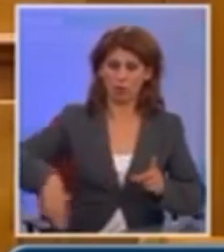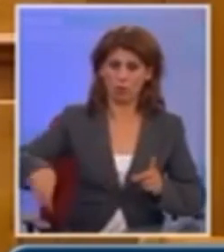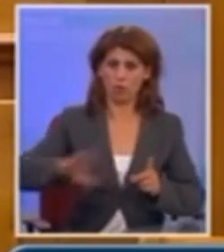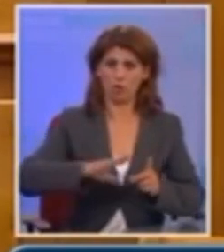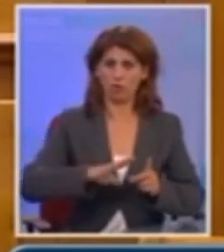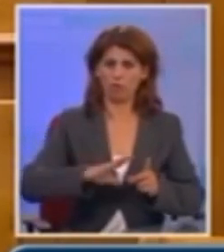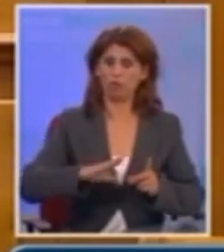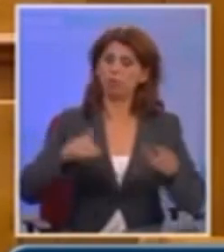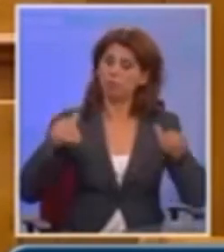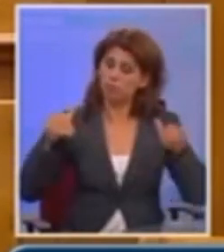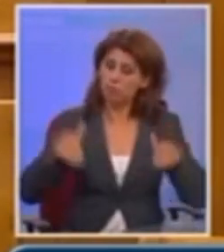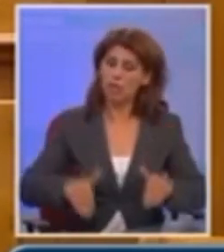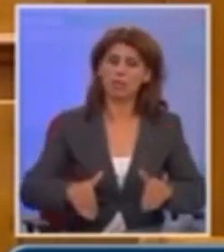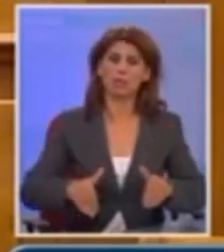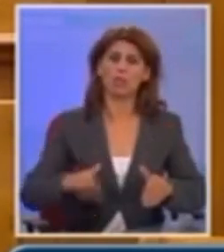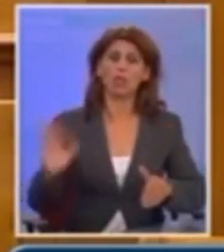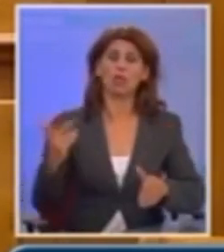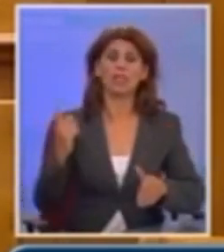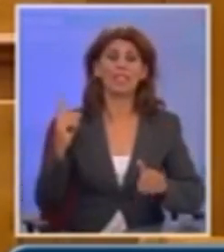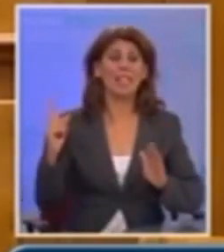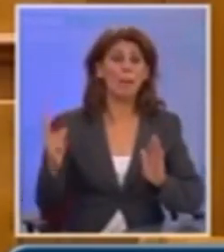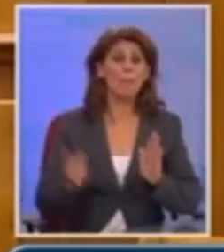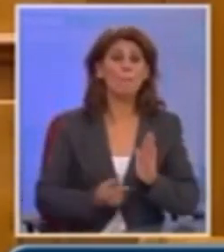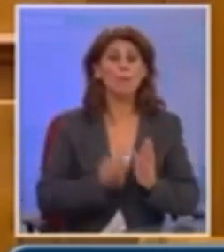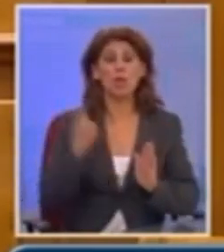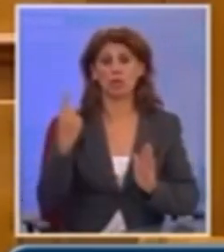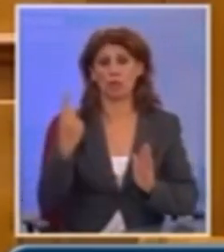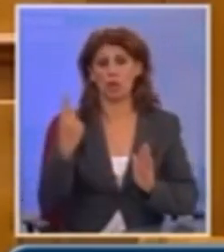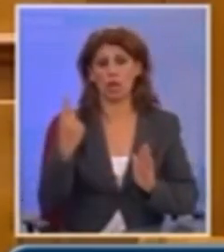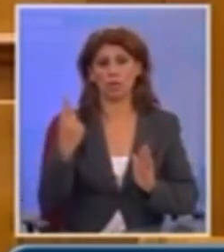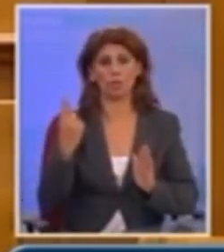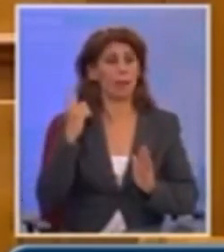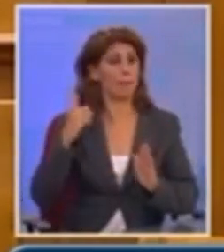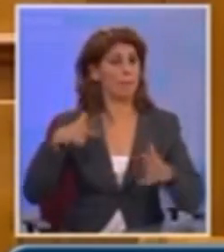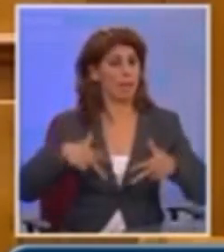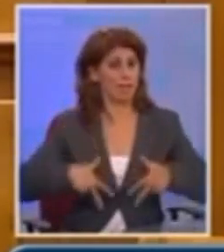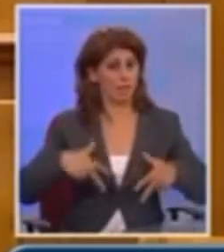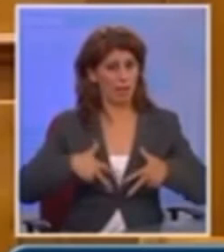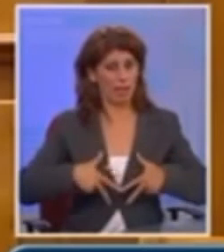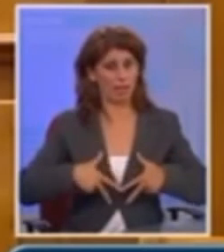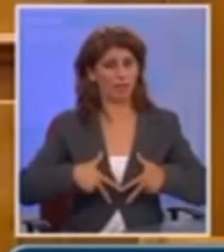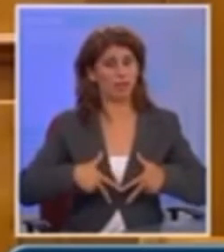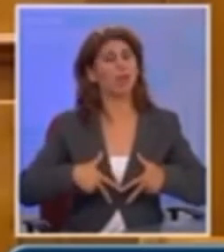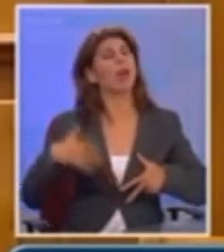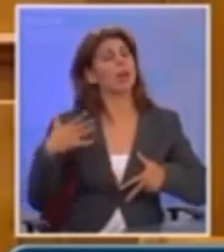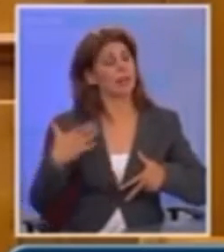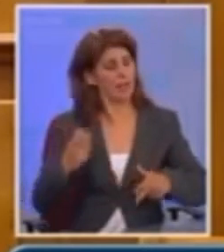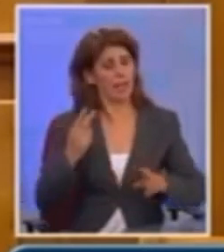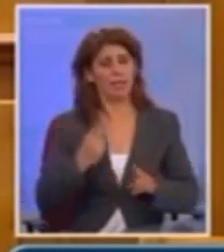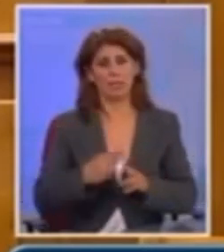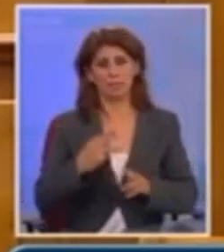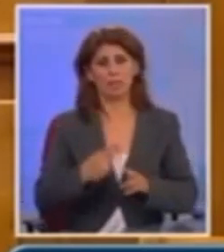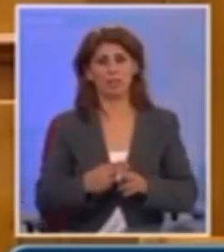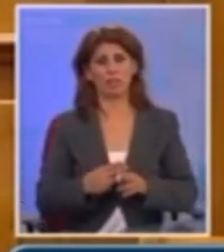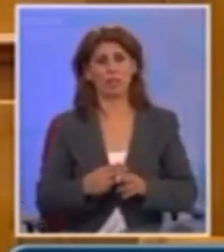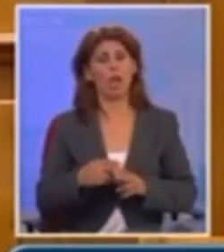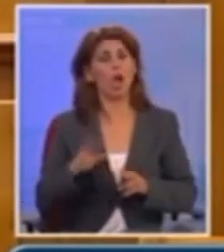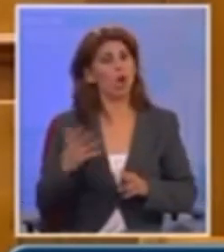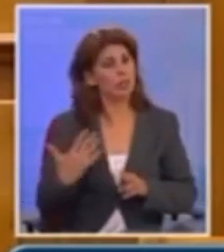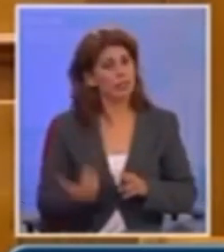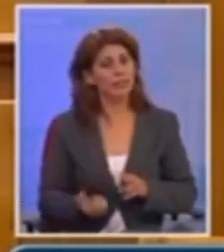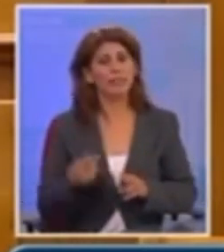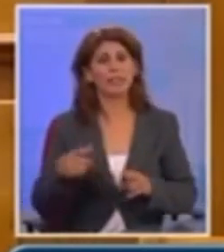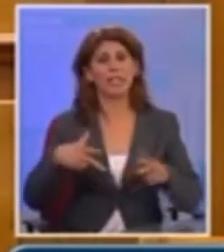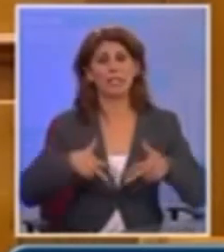ας σεβαστούν ότι για πρώτη φορά μια κυβέρνηση, και έχει σημασία ότι είναι